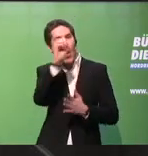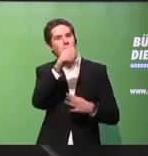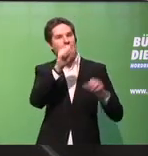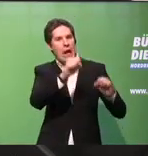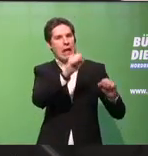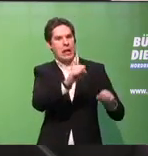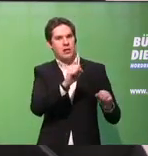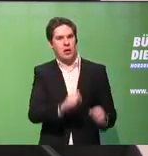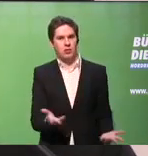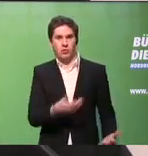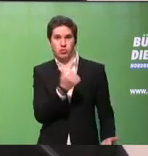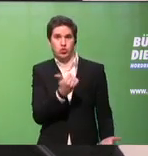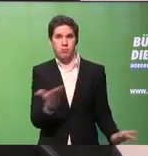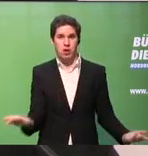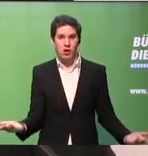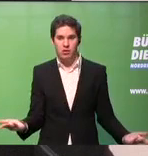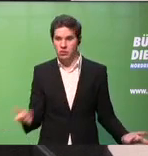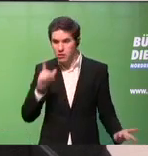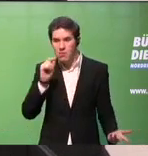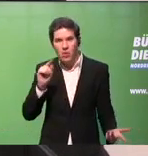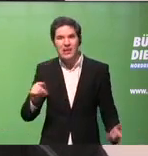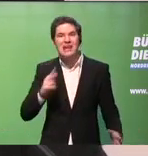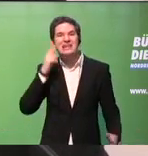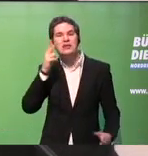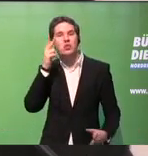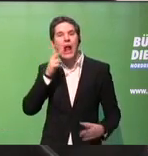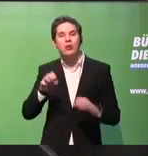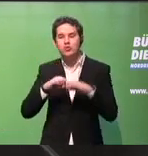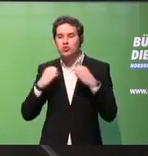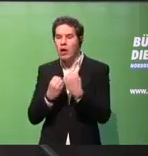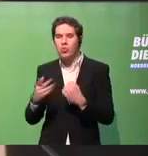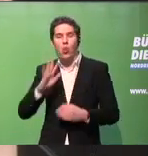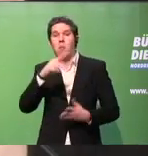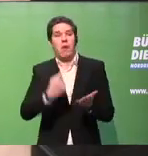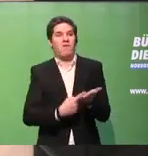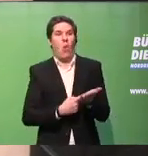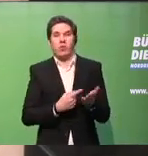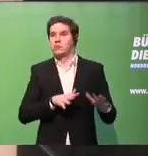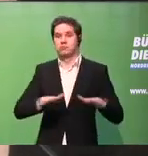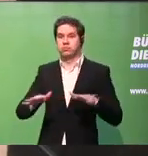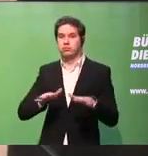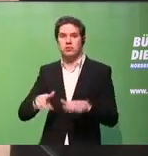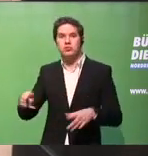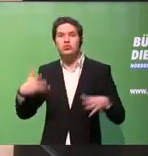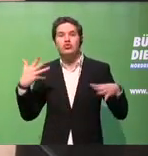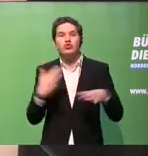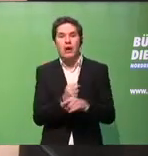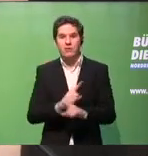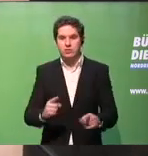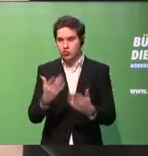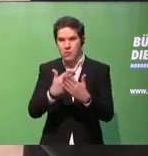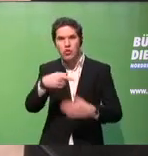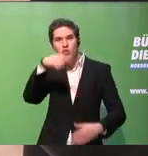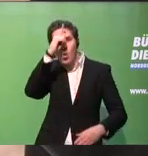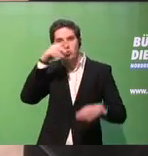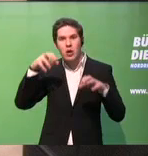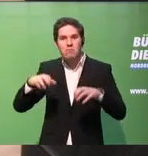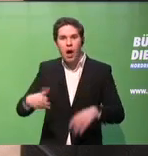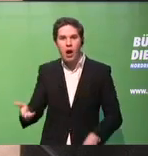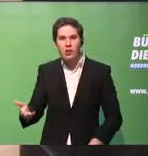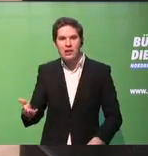kann. Das, wo Nationalstaaten überfordert sind, wo Nationalstaaten es nicht mehr schaffen, mit der Deutschen Bank, mit